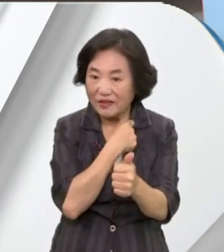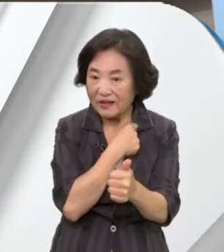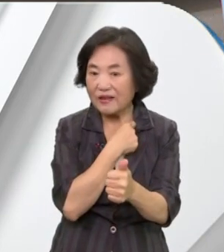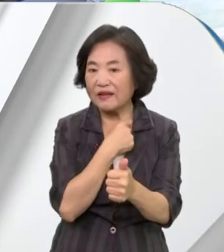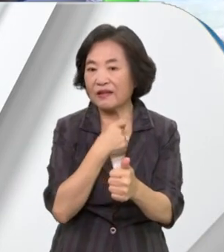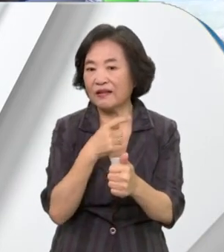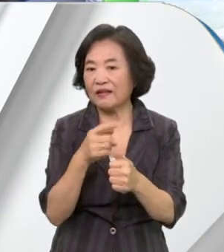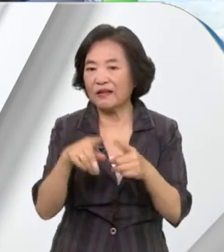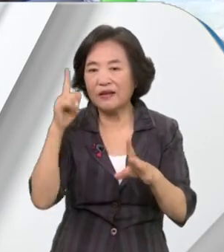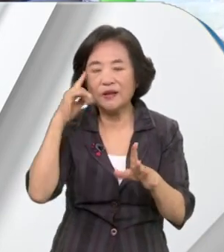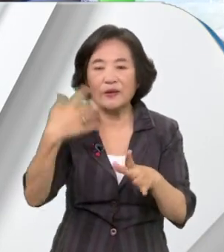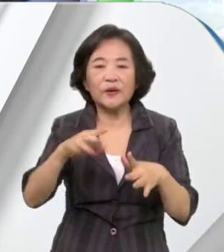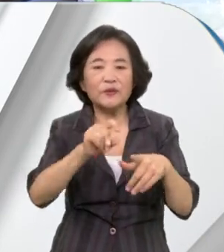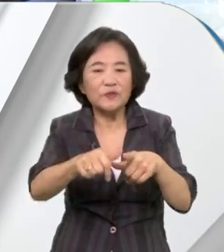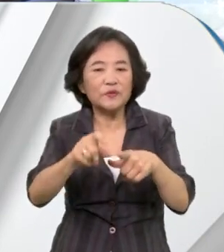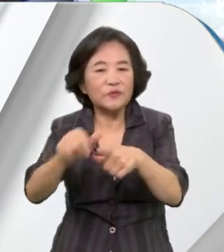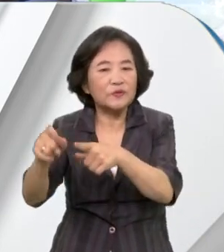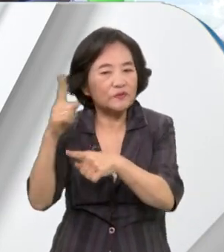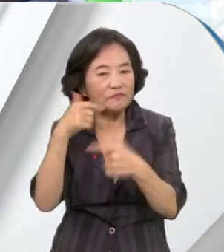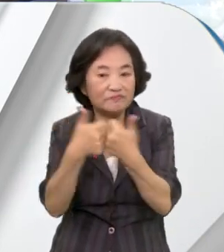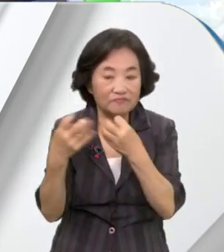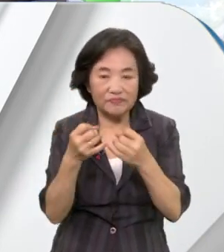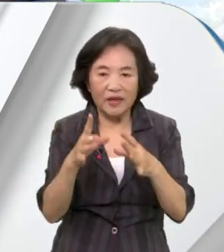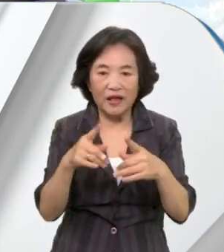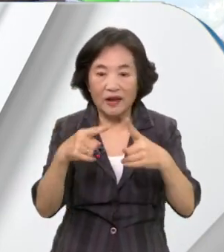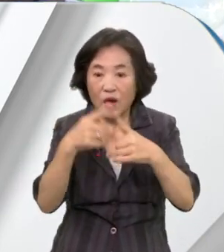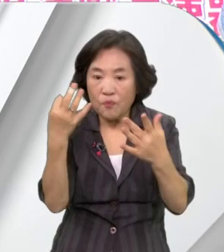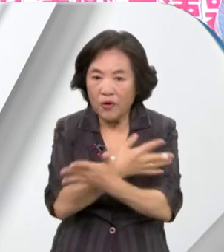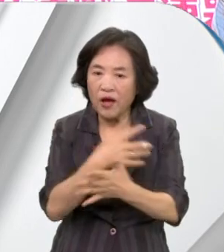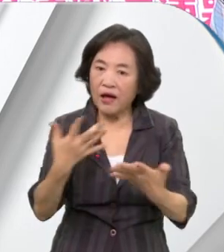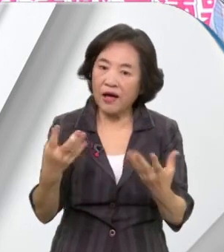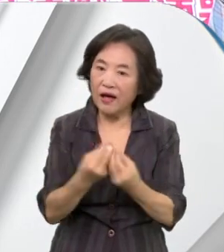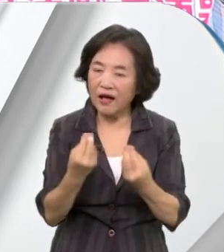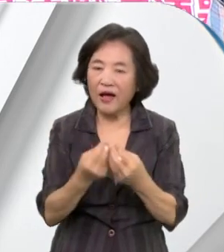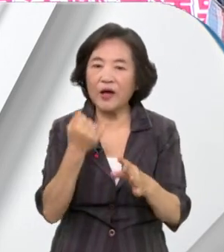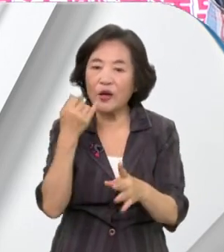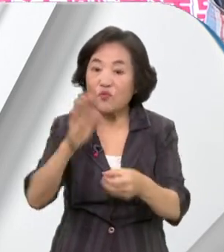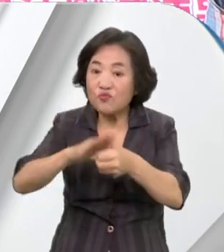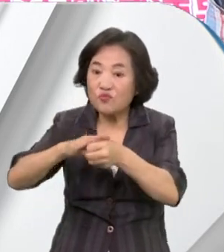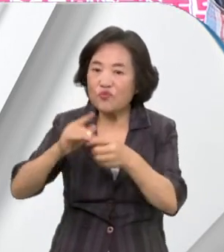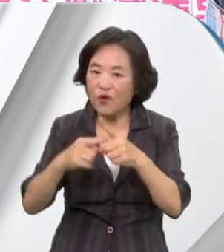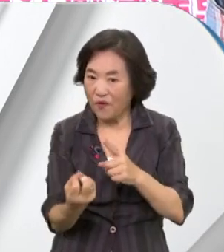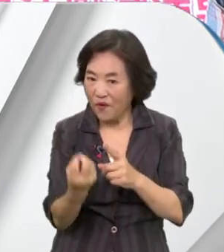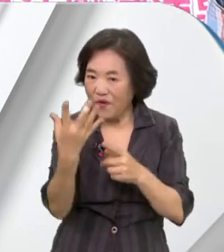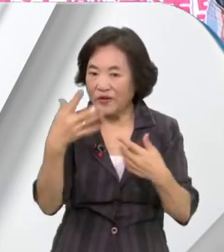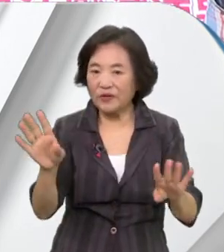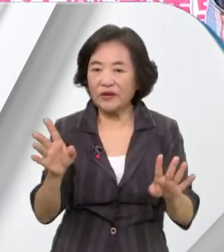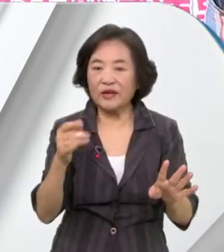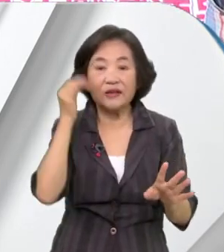方面，会同业者听解决欠人的问题，来改善人力唔拉的部分，